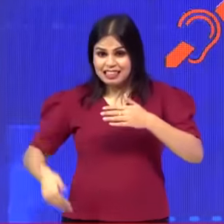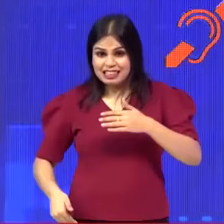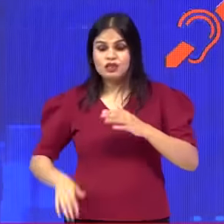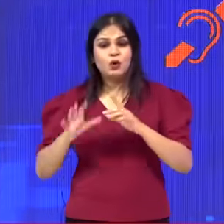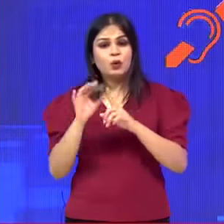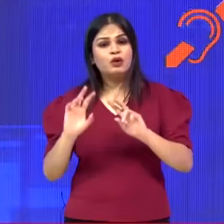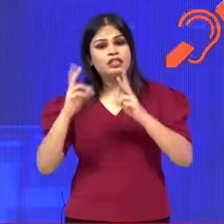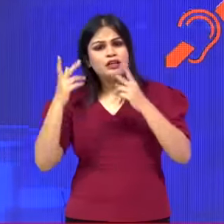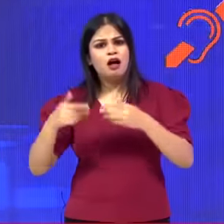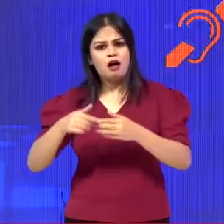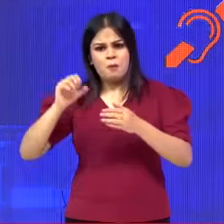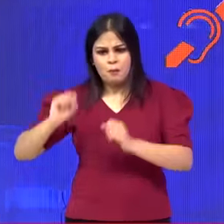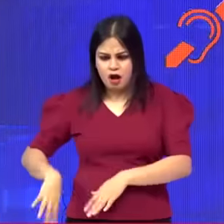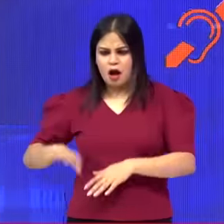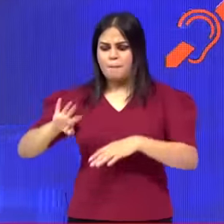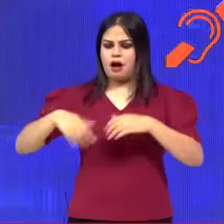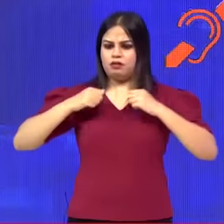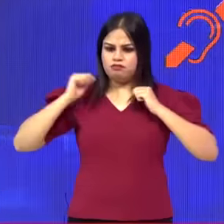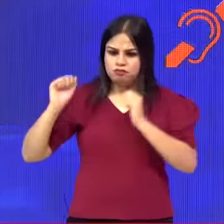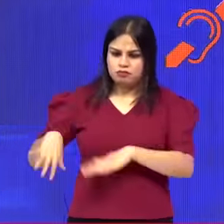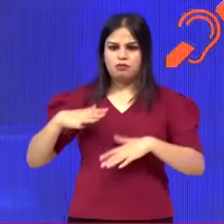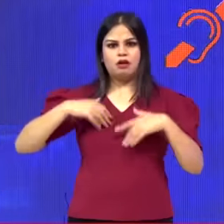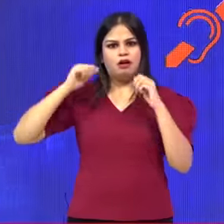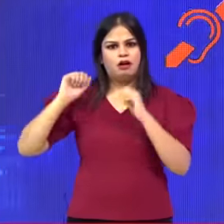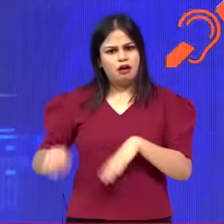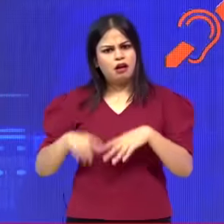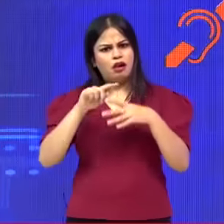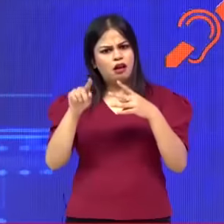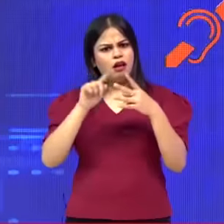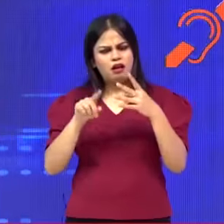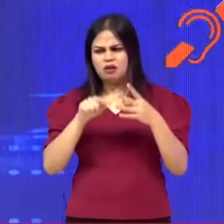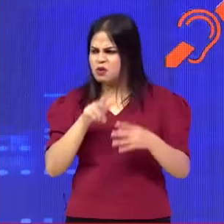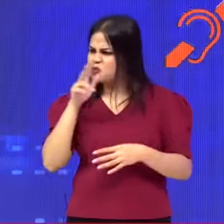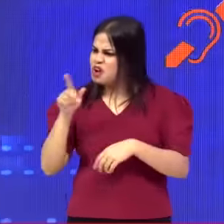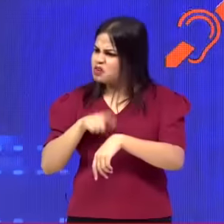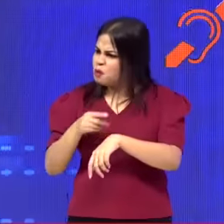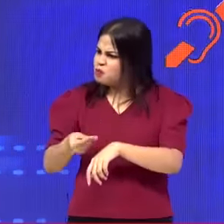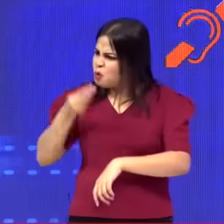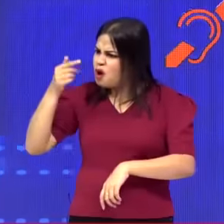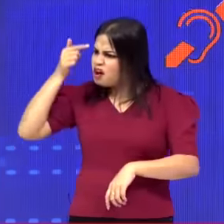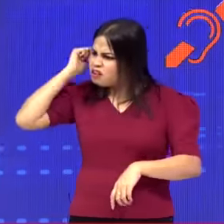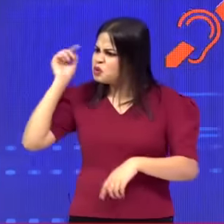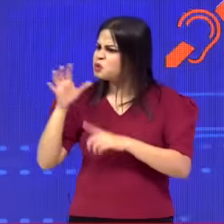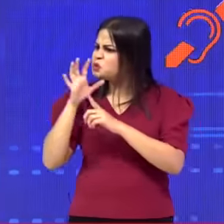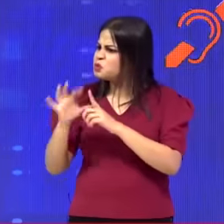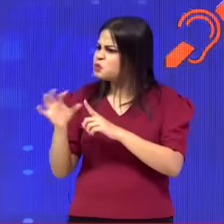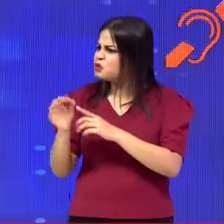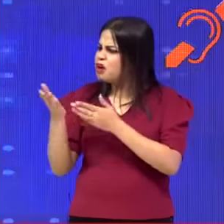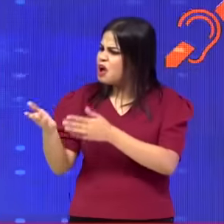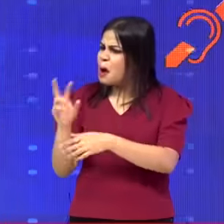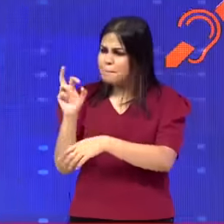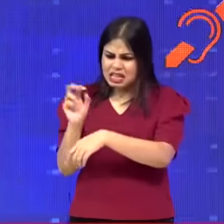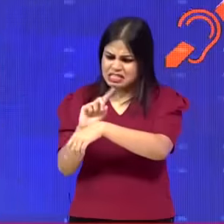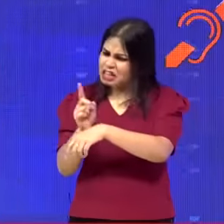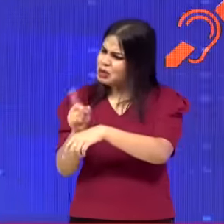उतारेंगे, उसके नीचे कुछ और पहना वो उतारेंगे। ऐसा आमिर ये सब में टाइम लगेगा यार, और तूने अपने आप को सिर्फ 20-20 सेकेंड दिया